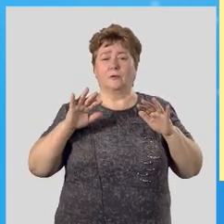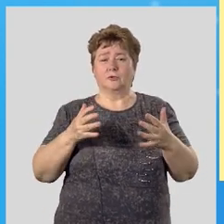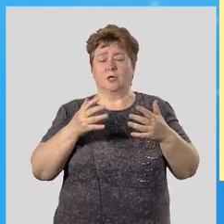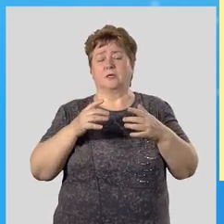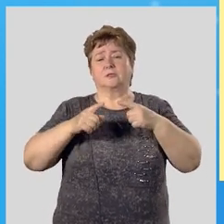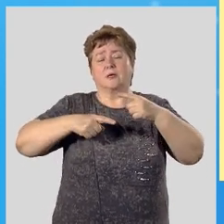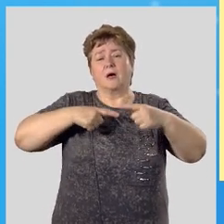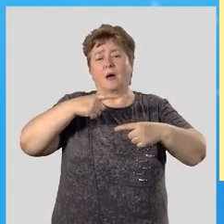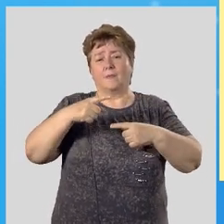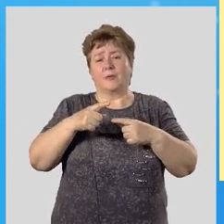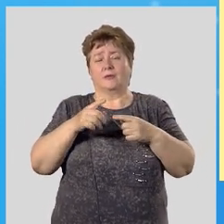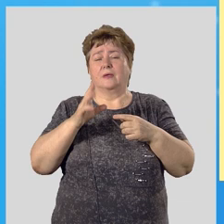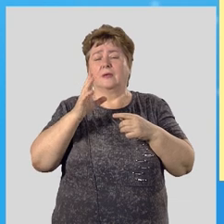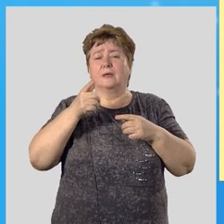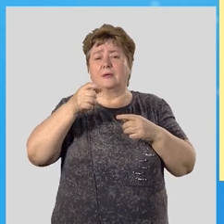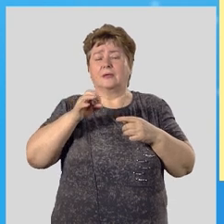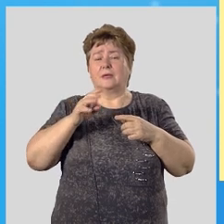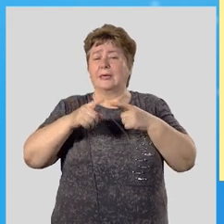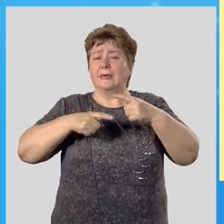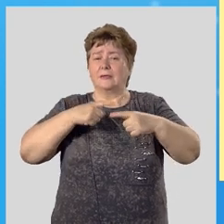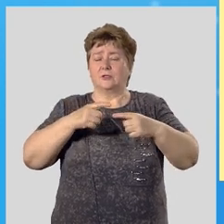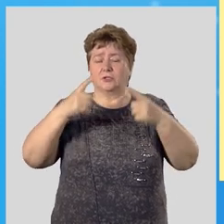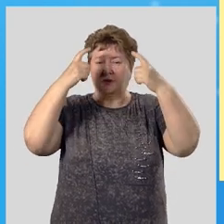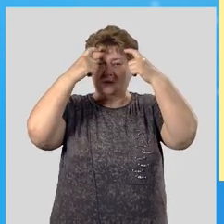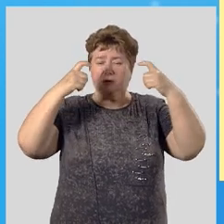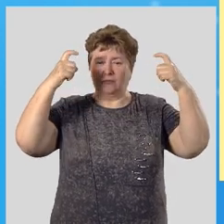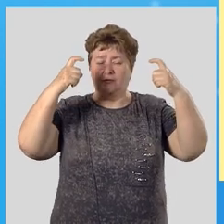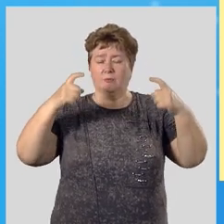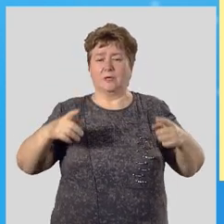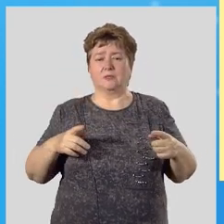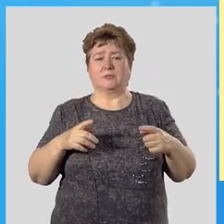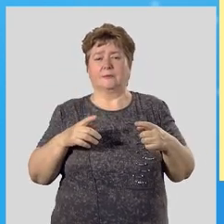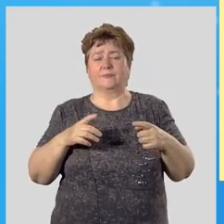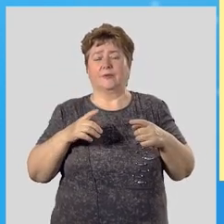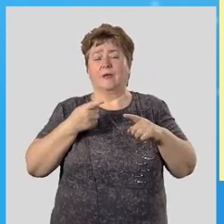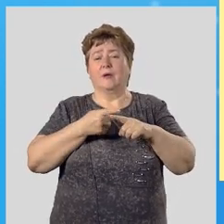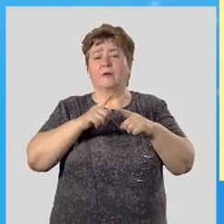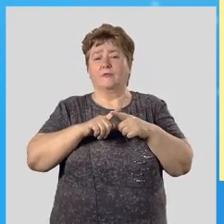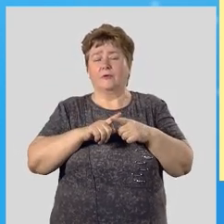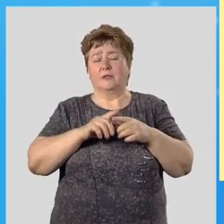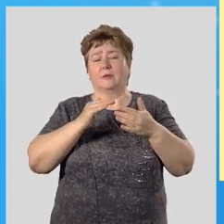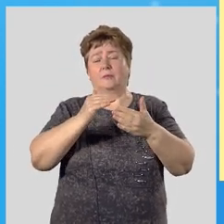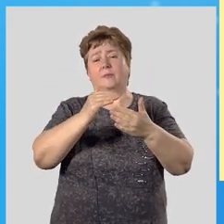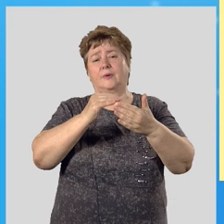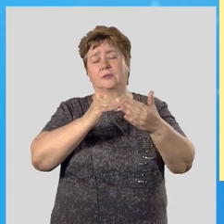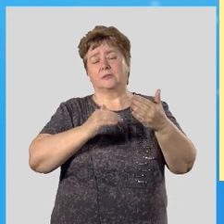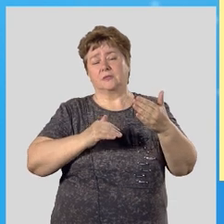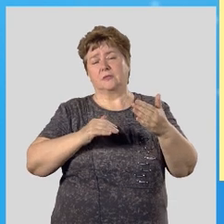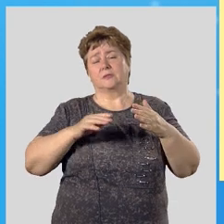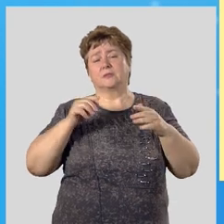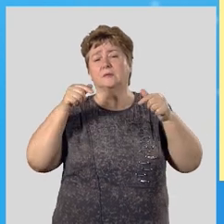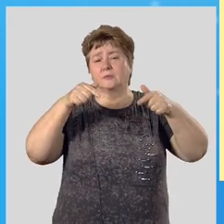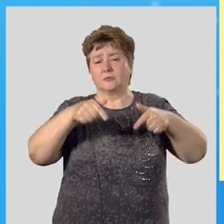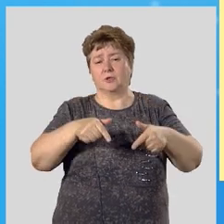происходит обмен генетической информацией. В этом процессе